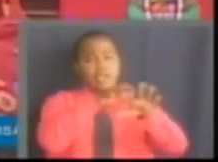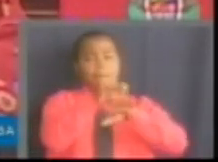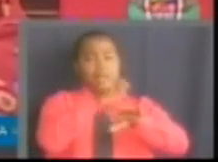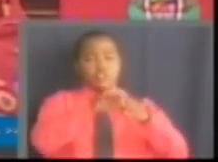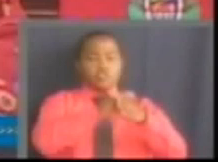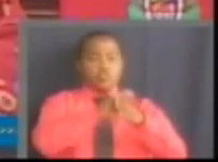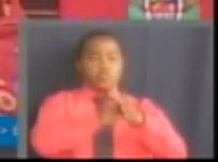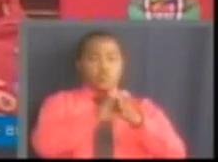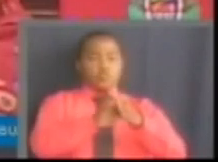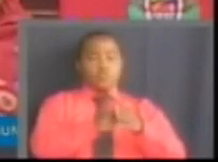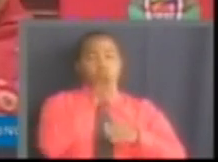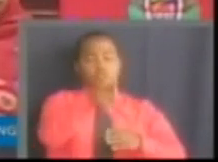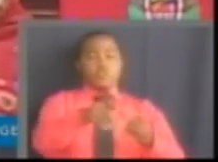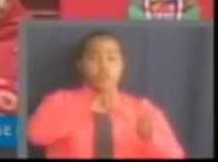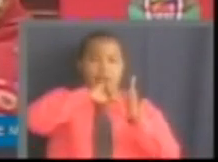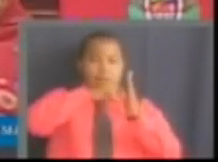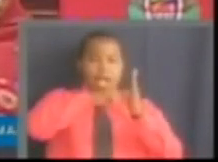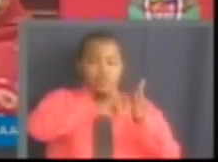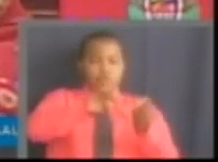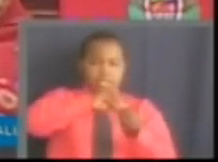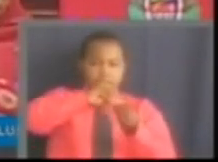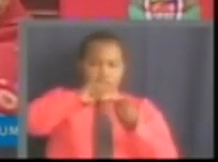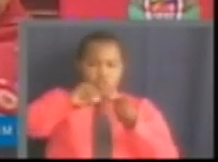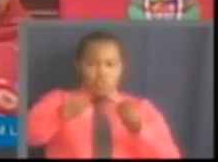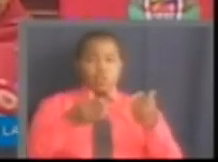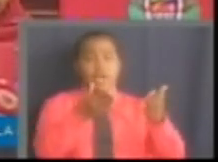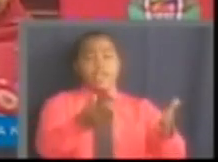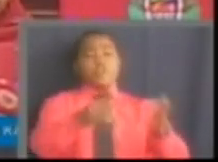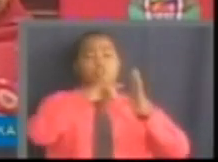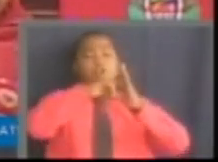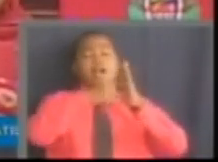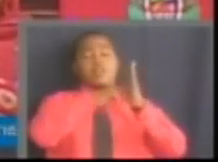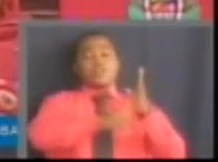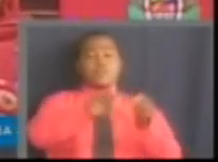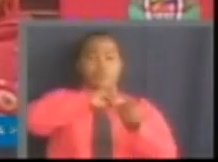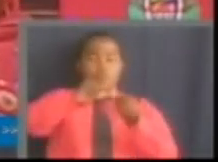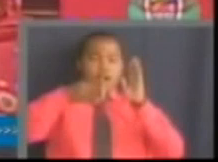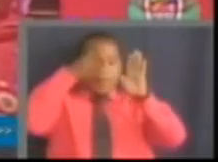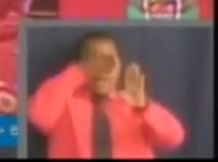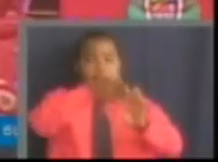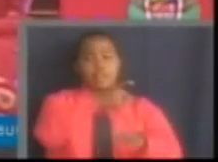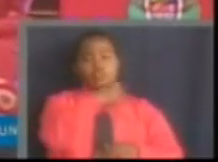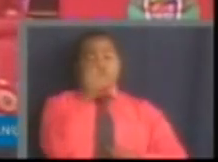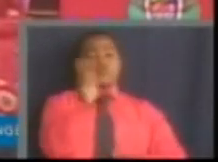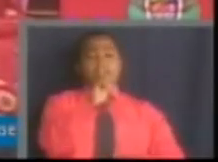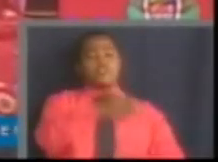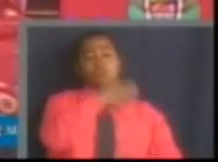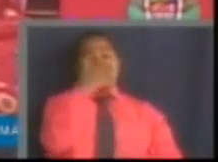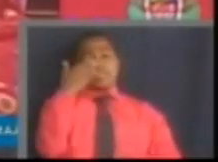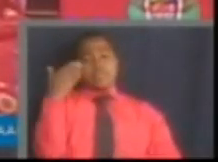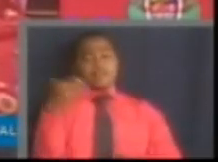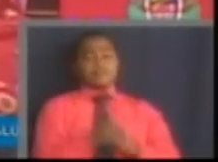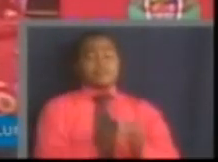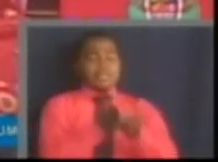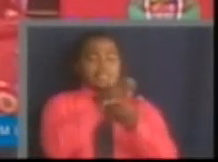kanuni hiyo itenguliwe. Fasili ya tatu. Kanuni hiyo itatenguliwa kwa madhumuni yaliyokusudiwa tu na sio madhumuni mengine yoyote. Fasili ya